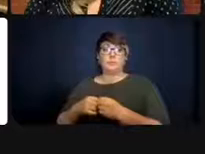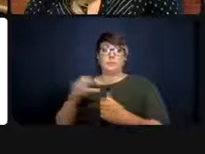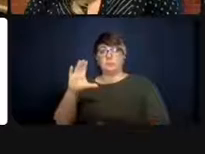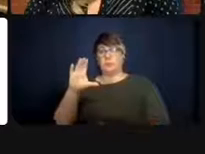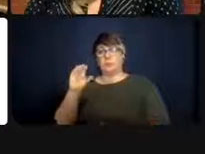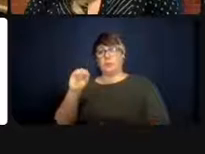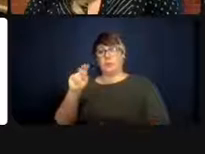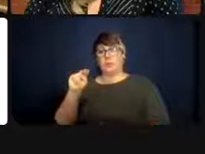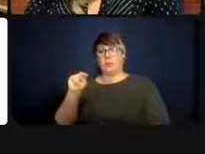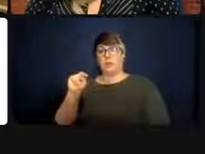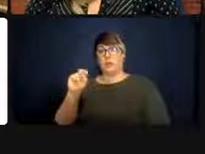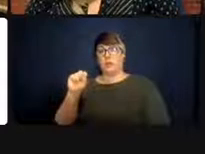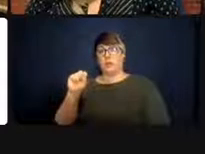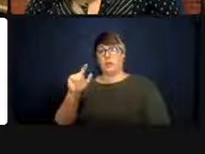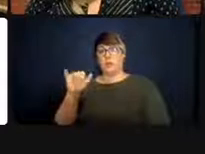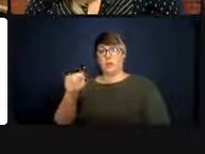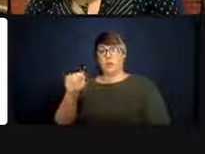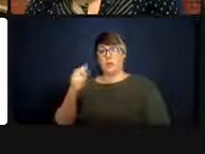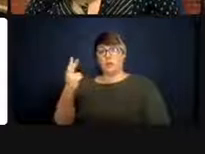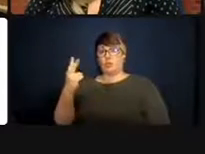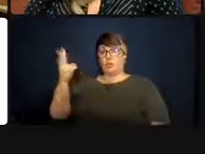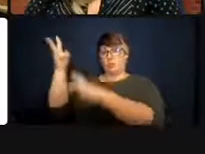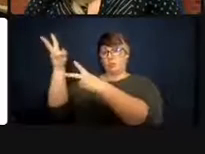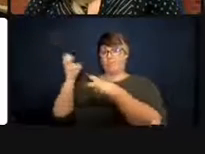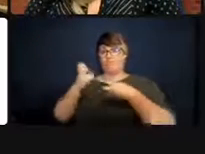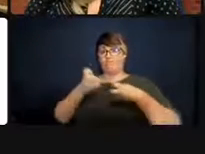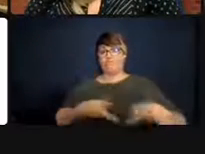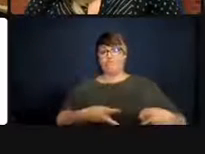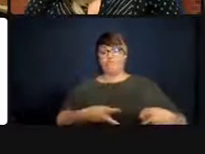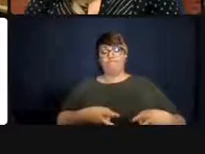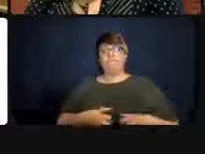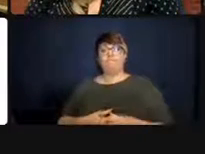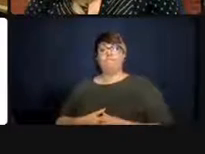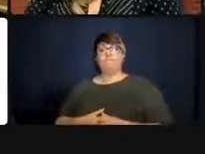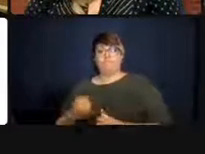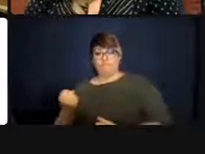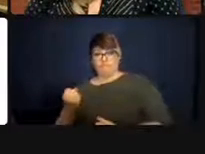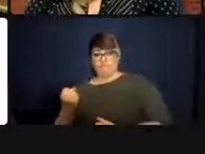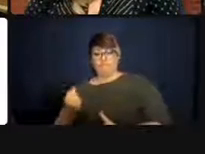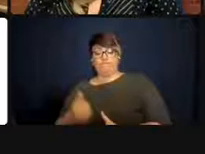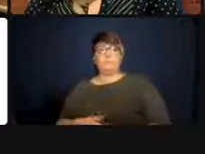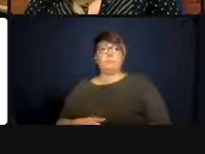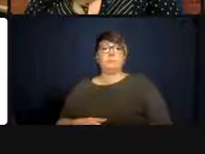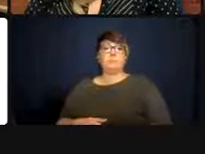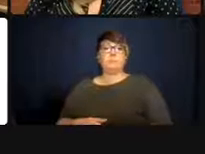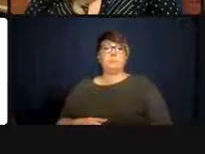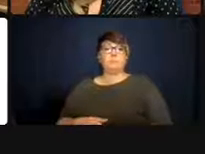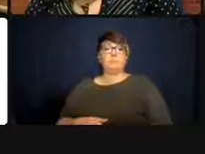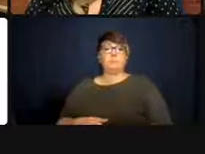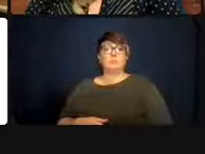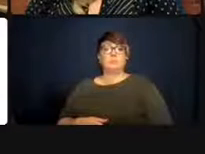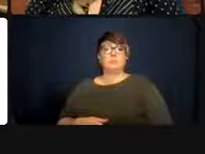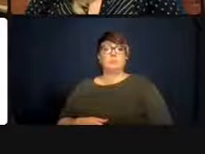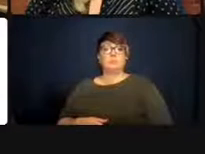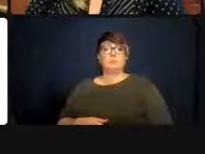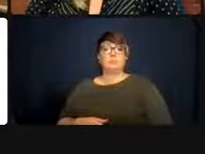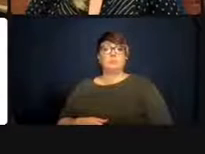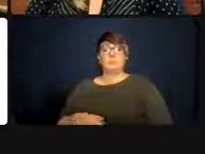تقويم الموافقة. أعتقد بأن هناك بندين مهمين.